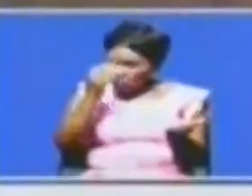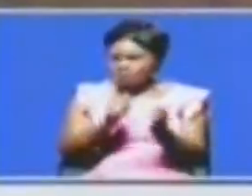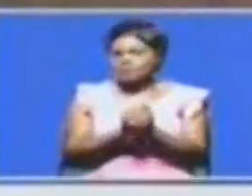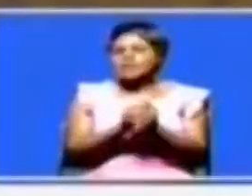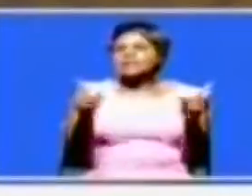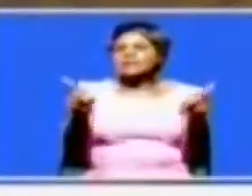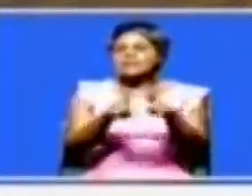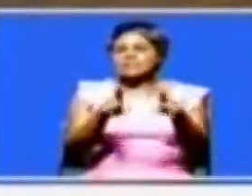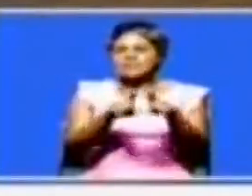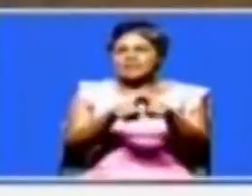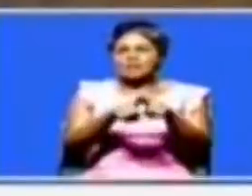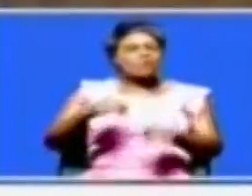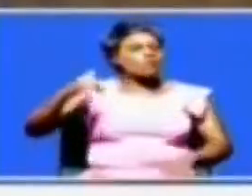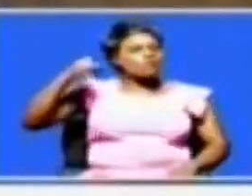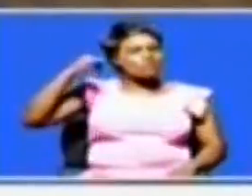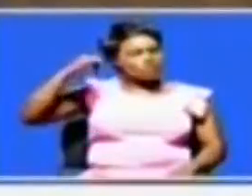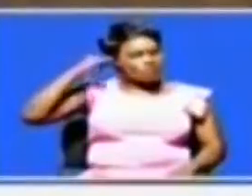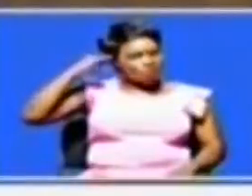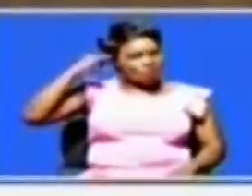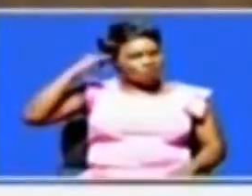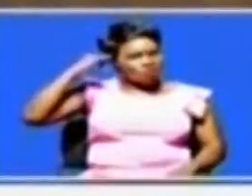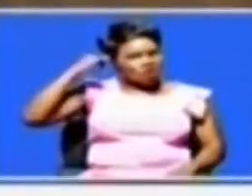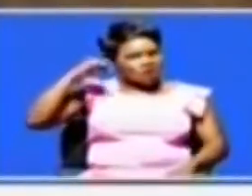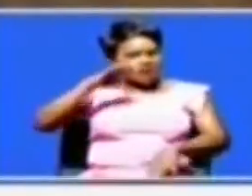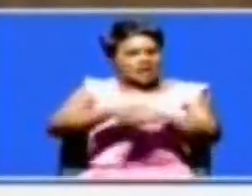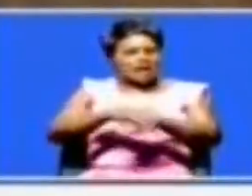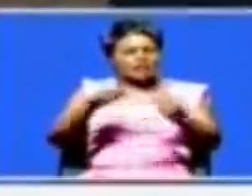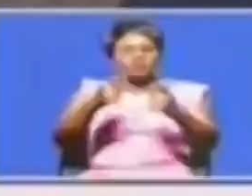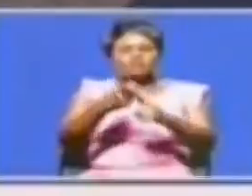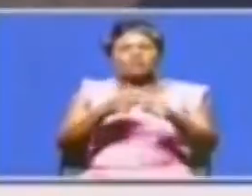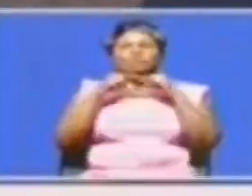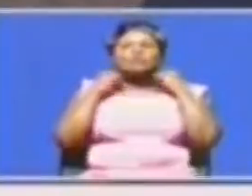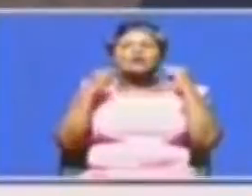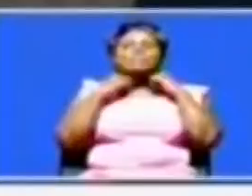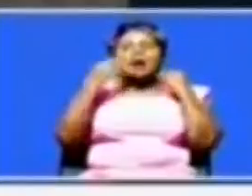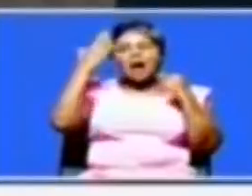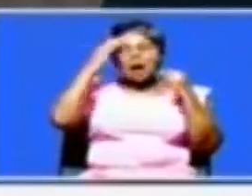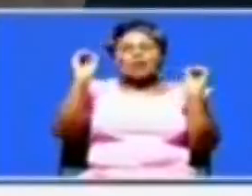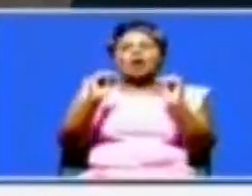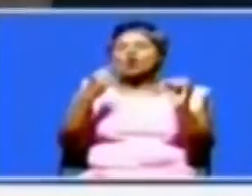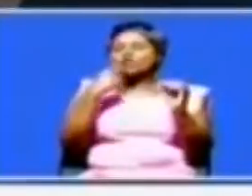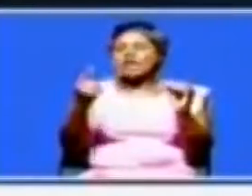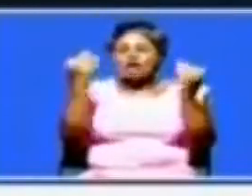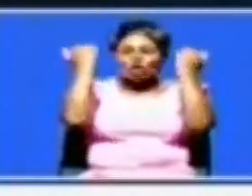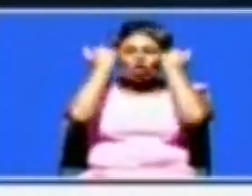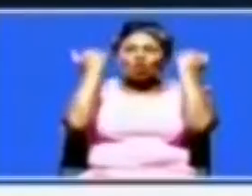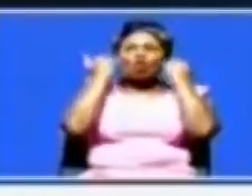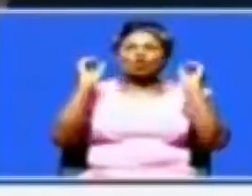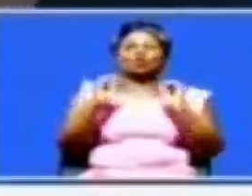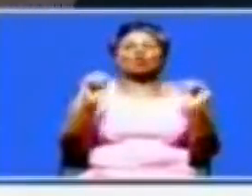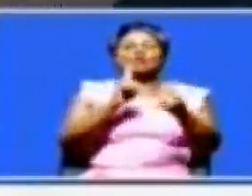Kadhalika lipo swala la simu aliyodaiwa kupigiwa na Gilbert Deya, ila afisa huyo hakufahamisha mahakama siku na tarehe ya mawasiliano